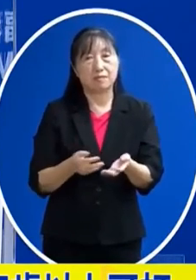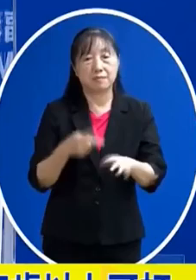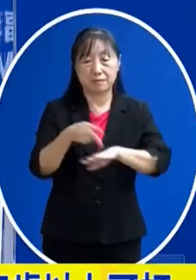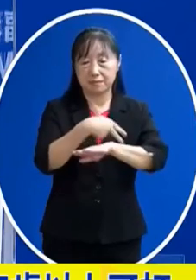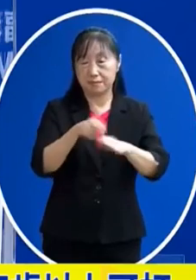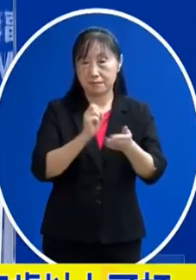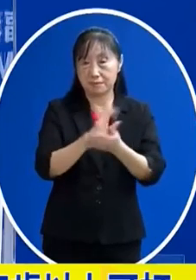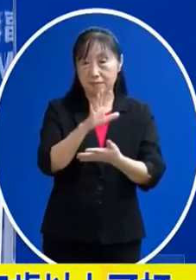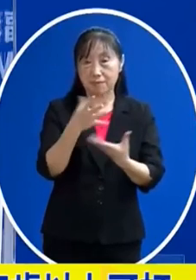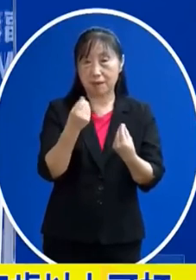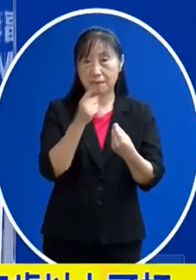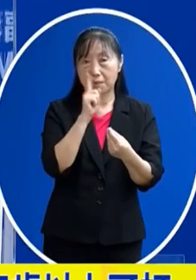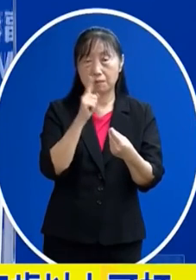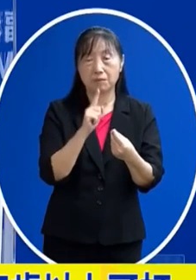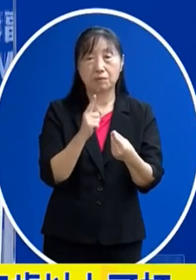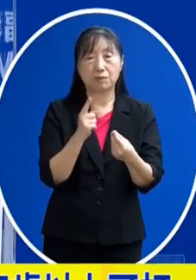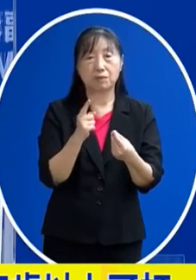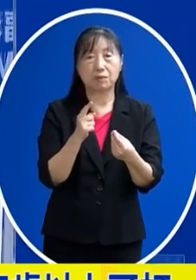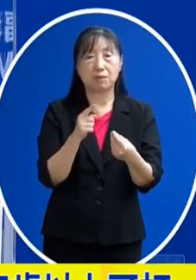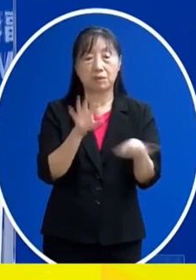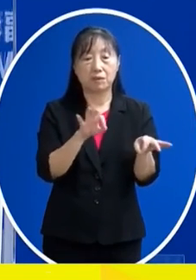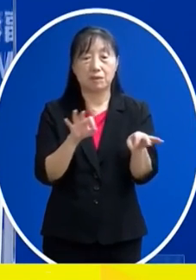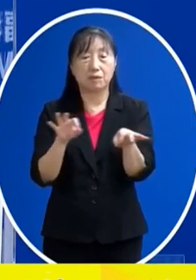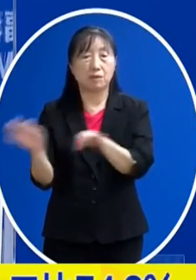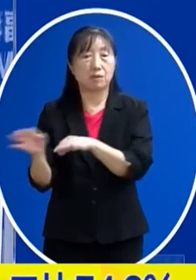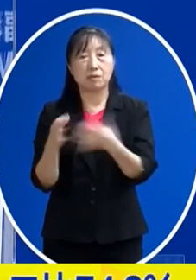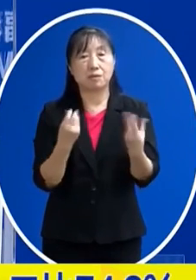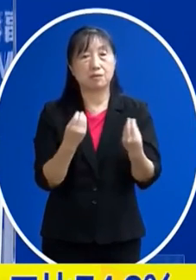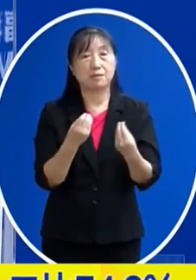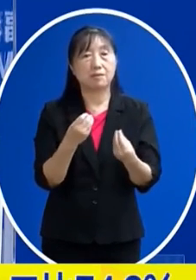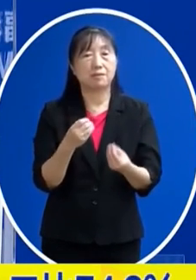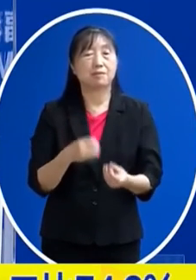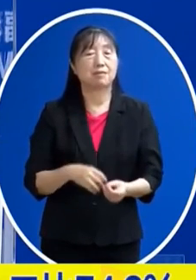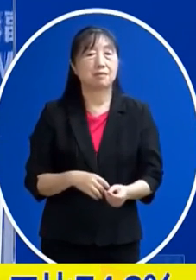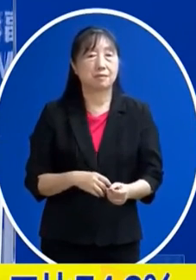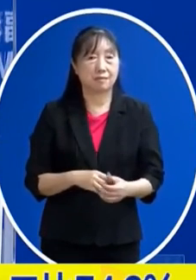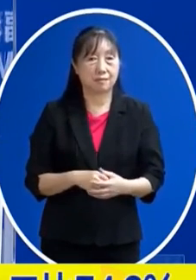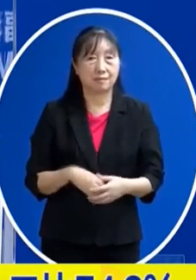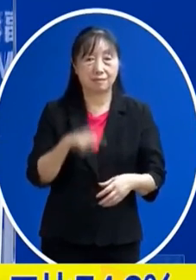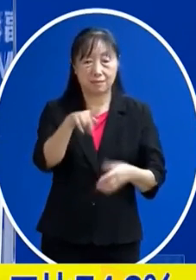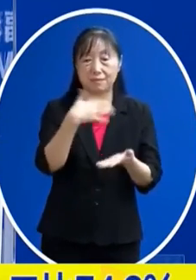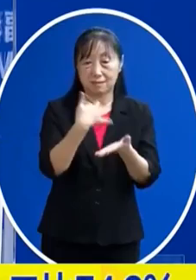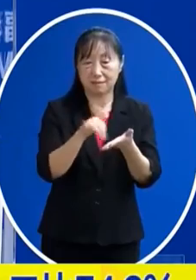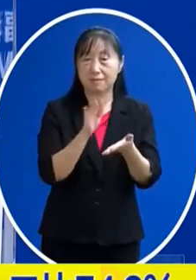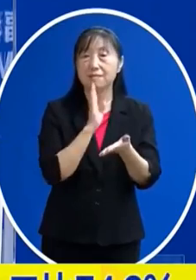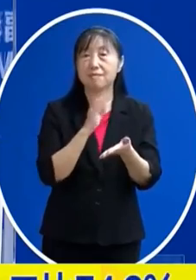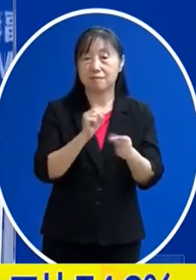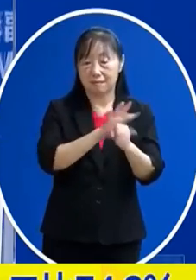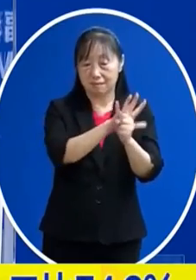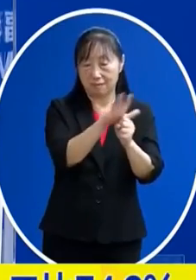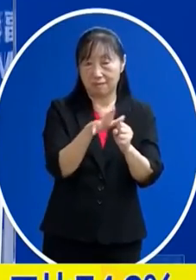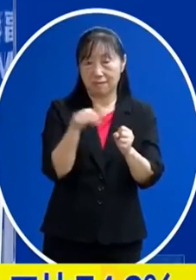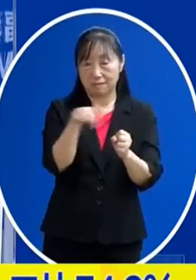通报来讲的话并没有太显示有延迟的一个状况，那这个是归类在我们新冠相关的一个死亡。